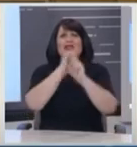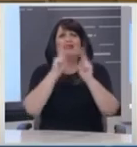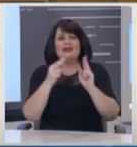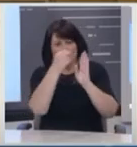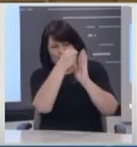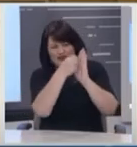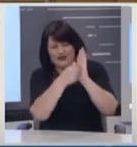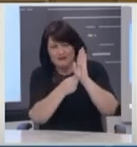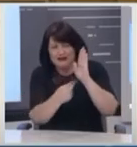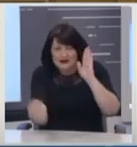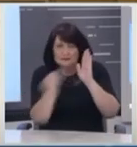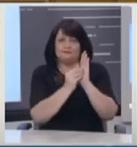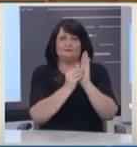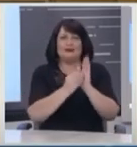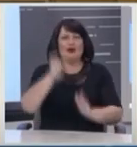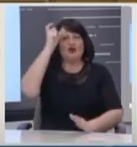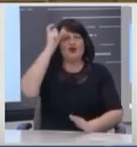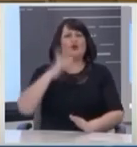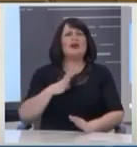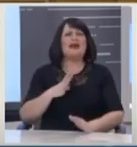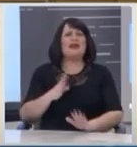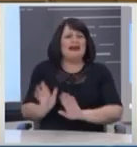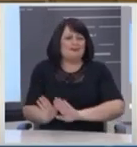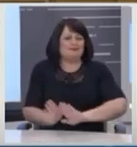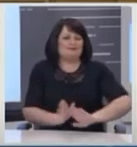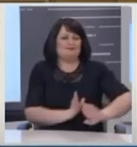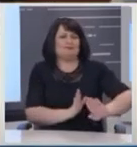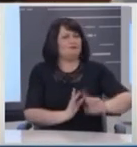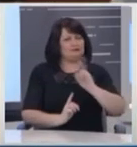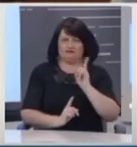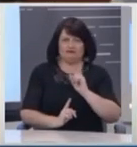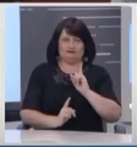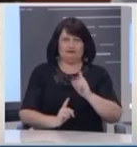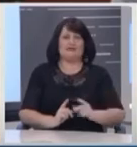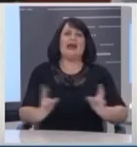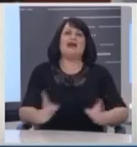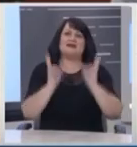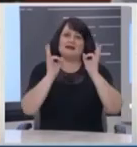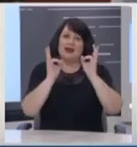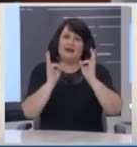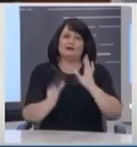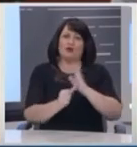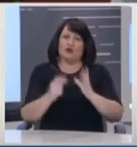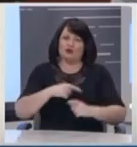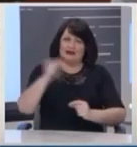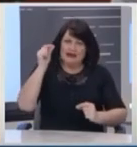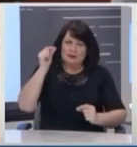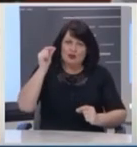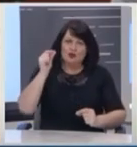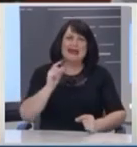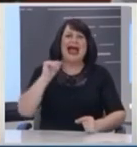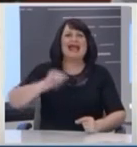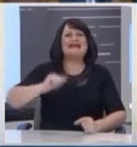όπως θέλει η Τουρκία και ήδη το έχει πει. Ο Νίκος Αναστασιάδης και ο Μουσταφά